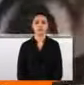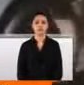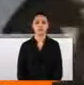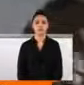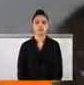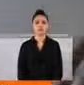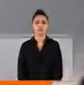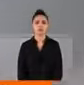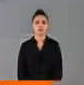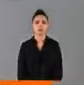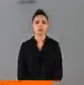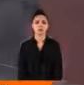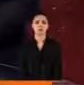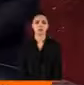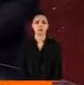hadi. Hastaneye